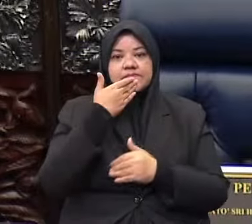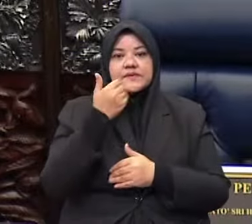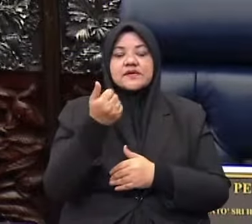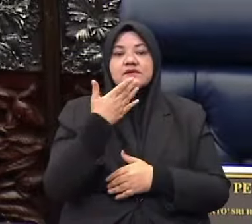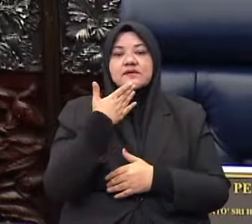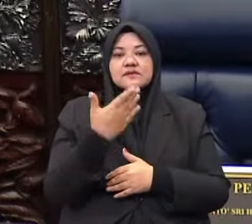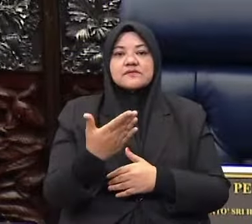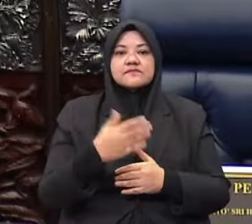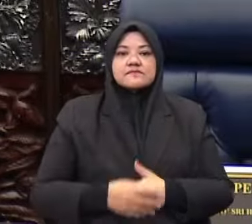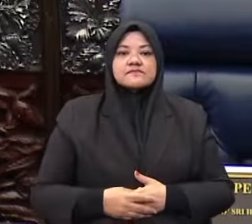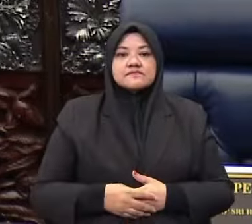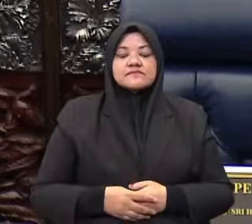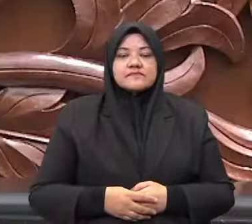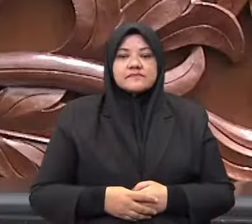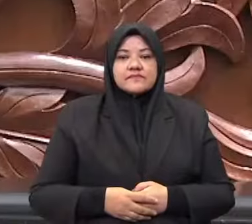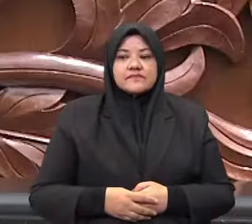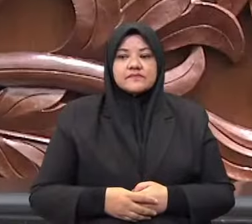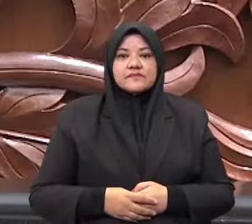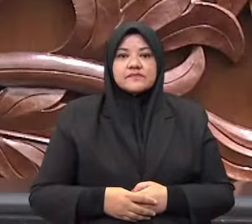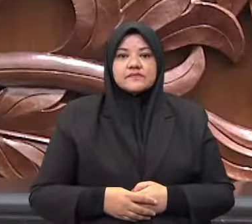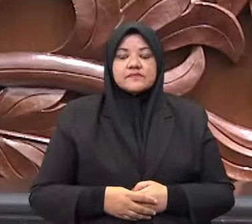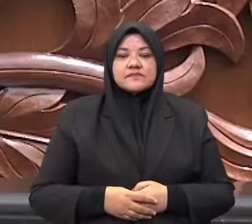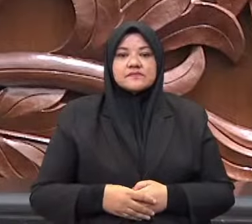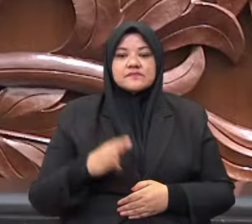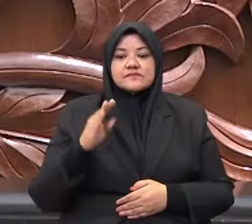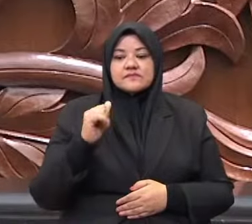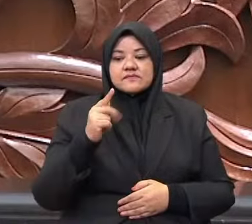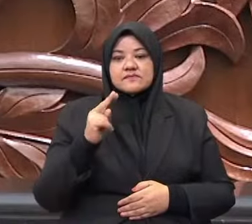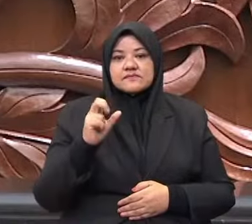kasih. Padang Serai.